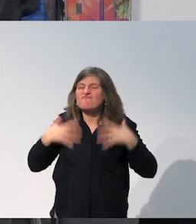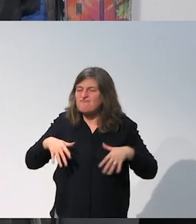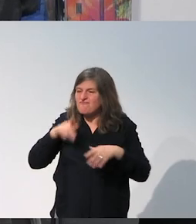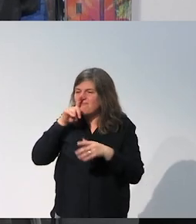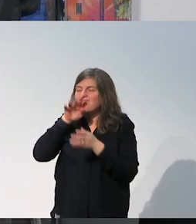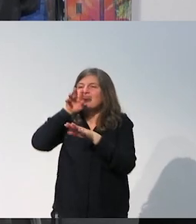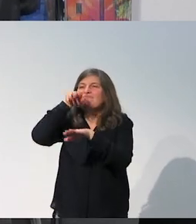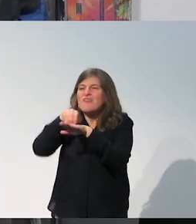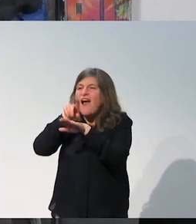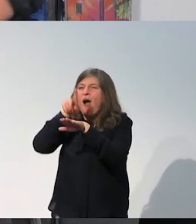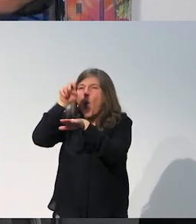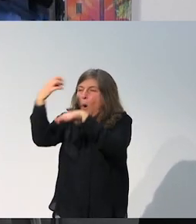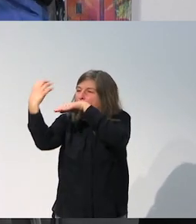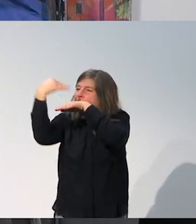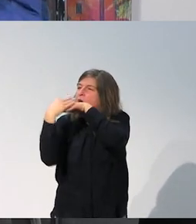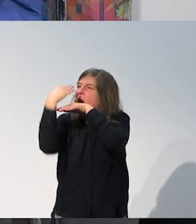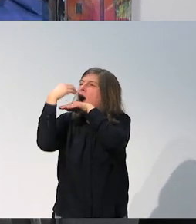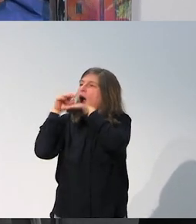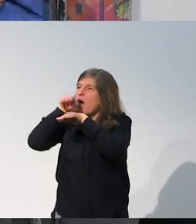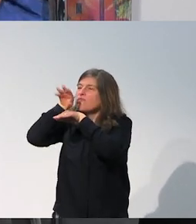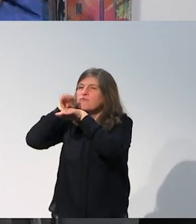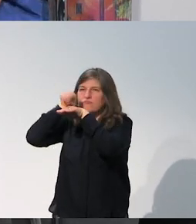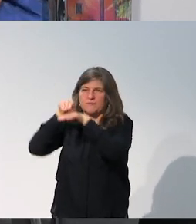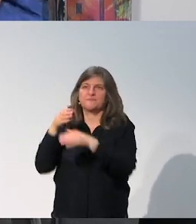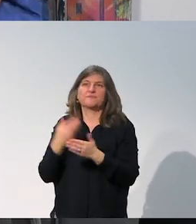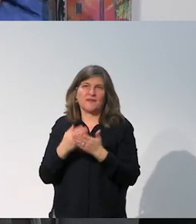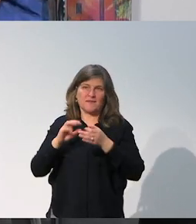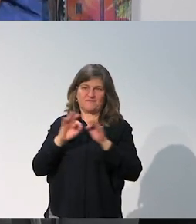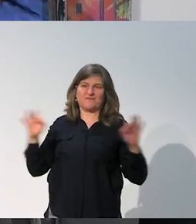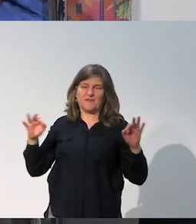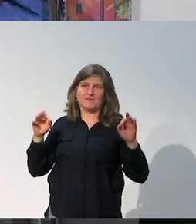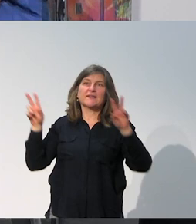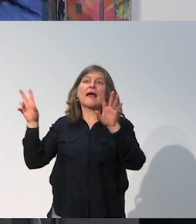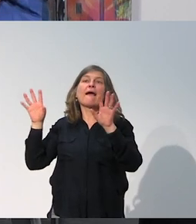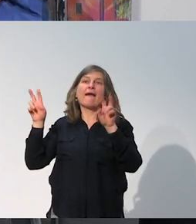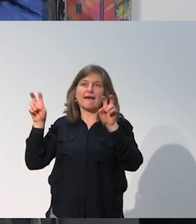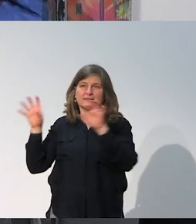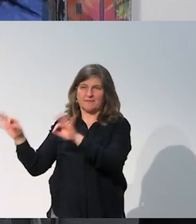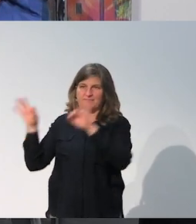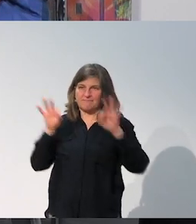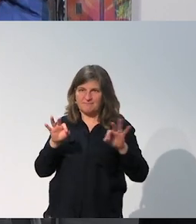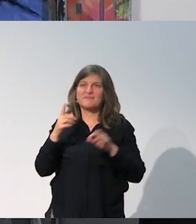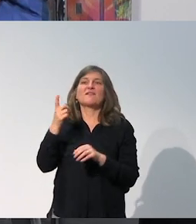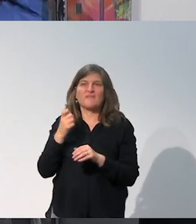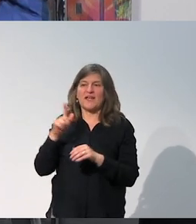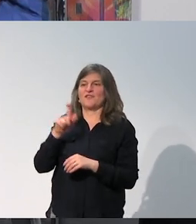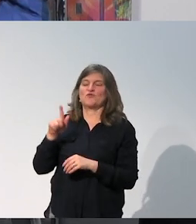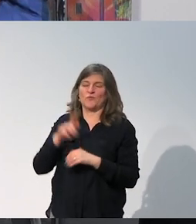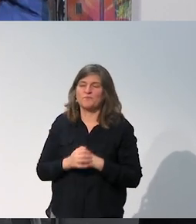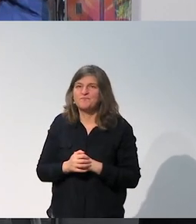la source. Jean Giono, Colline. J'inscris ça, ensuite j'inscris la